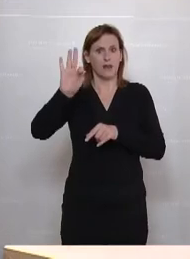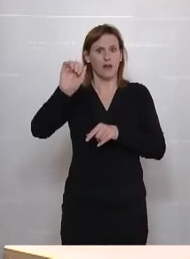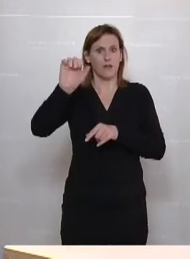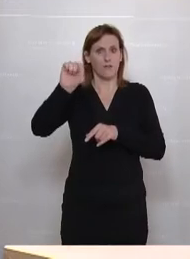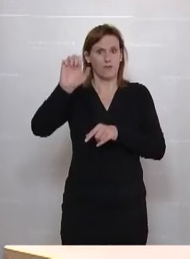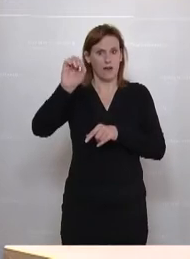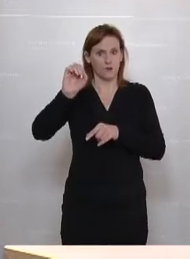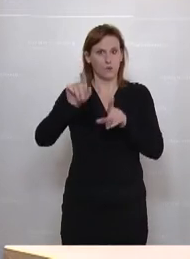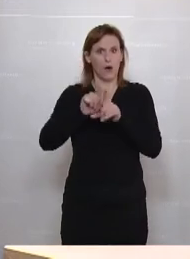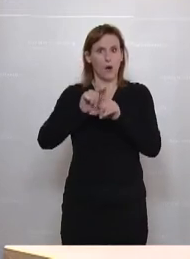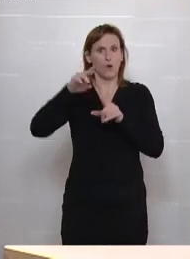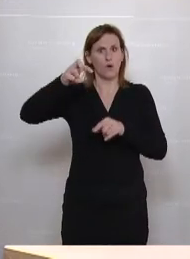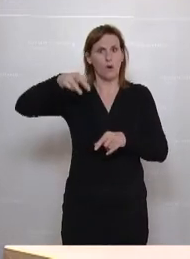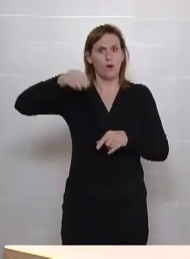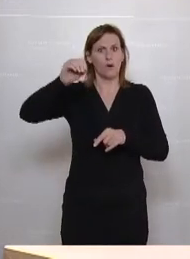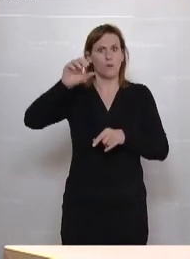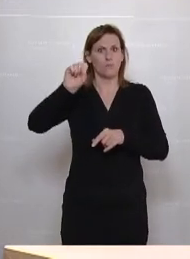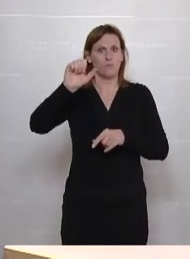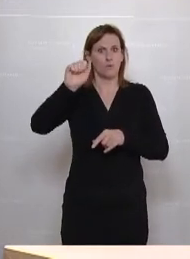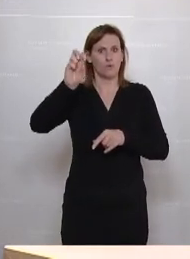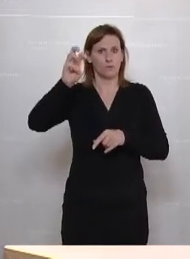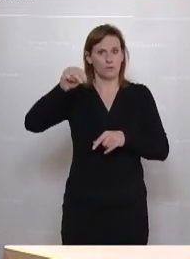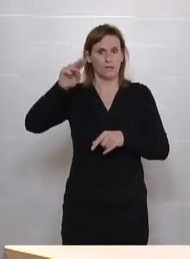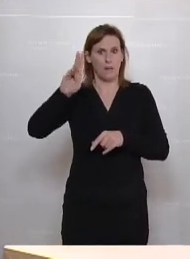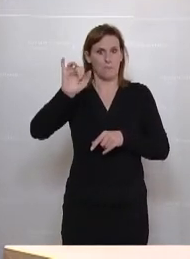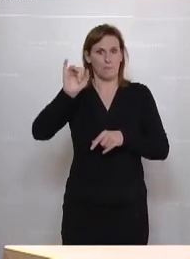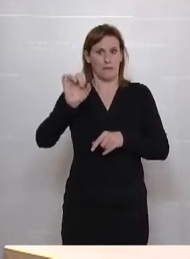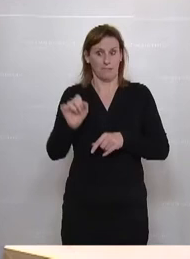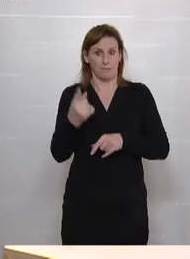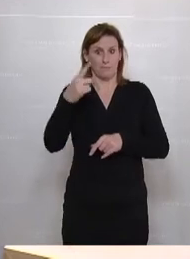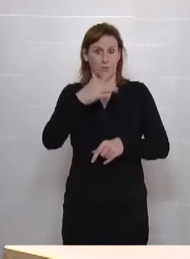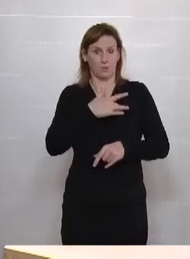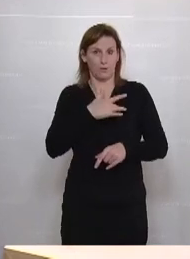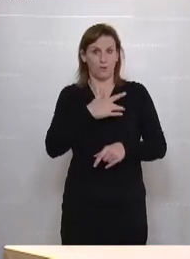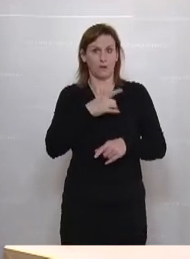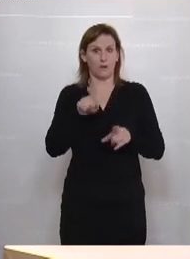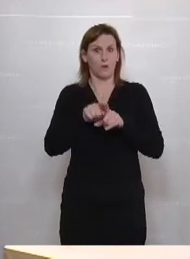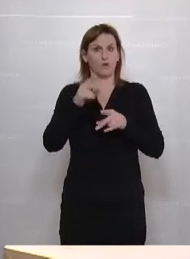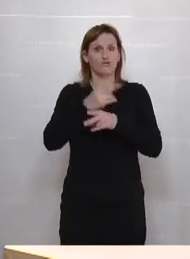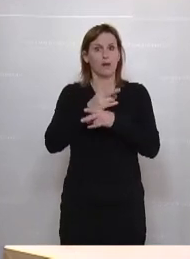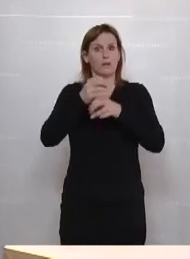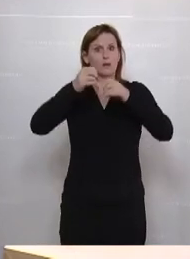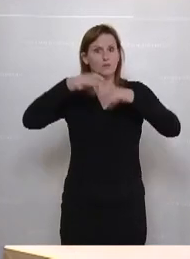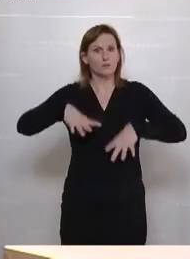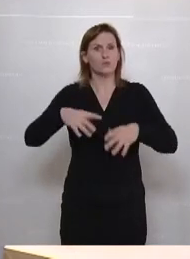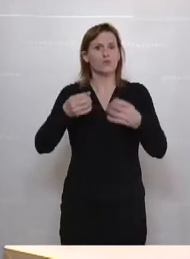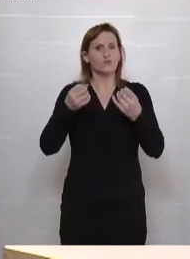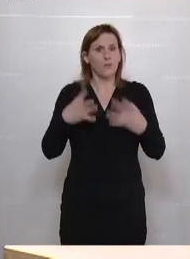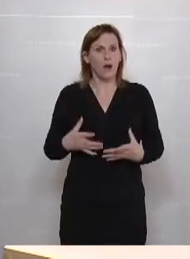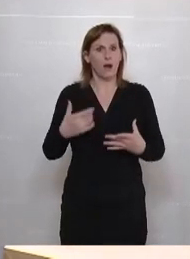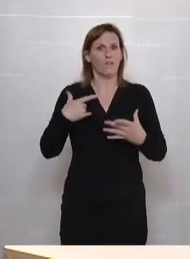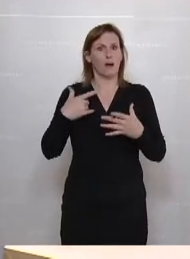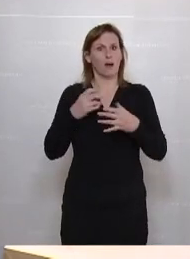Mosambik besonders betroffen. Schwache staatliche Strukturen haben unter der